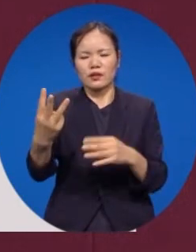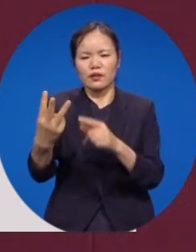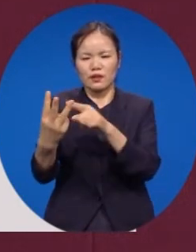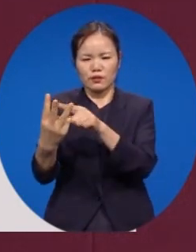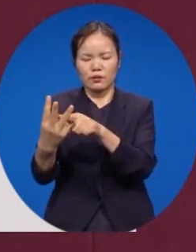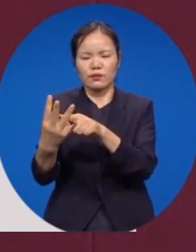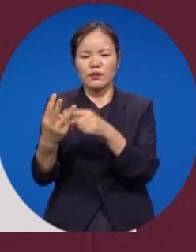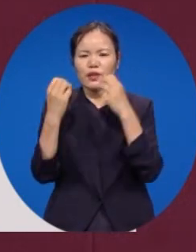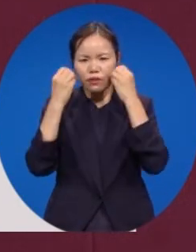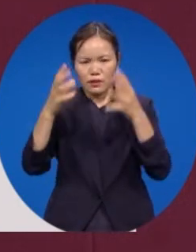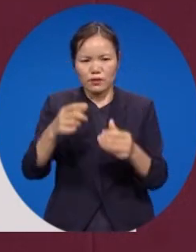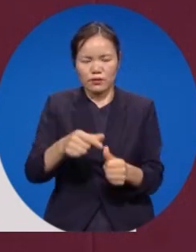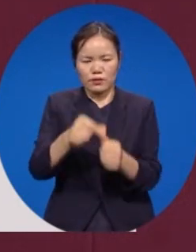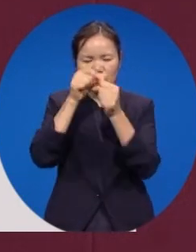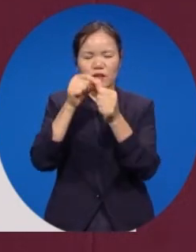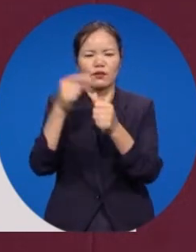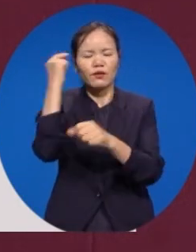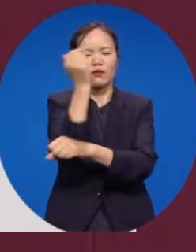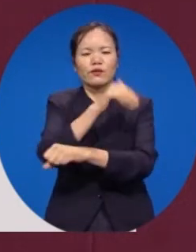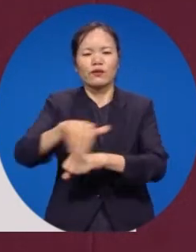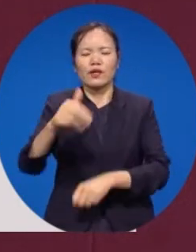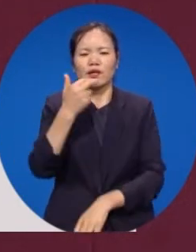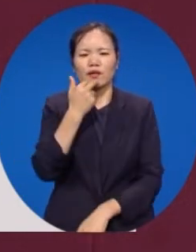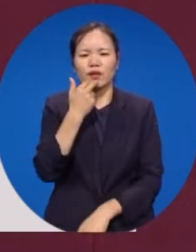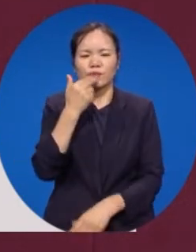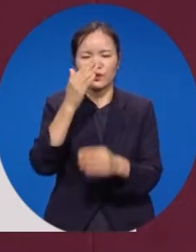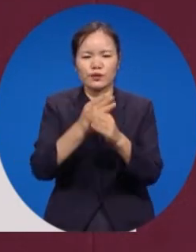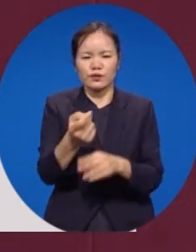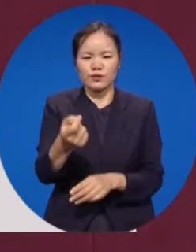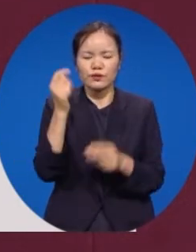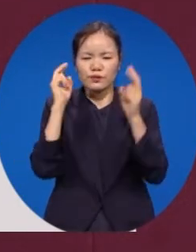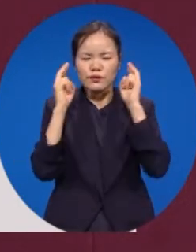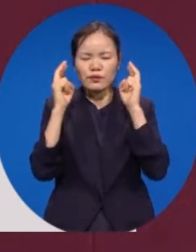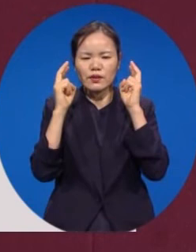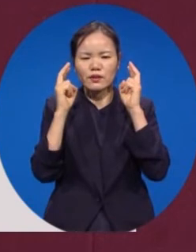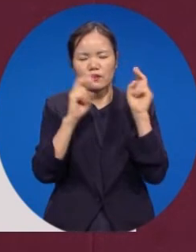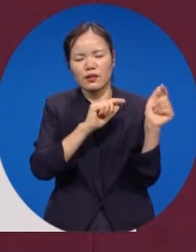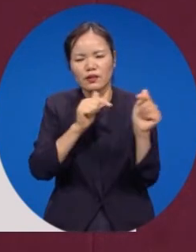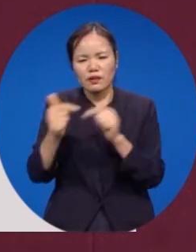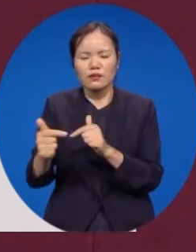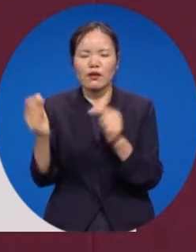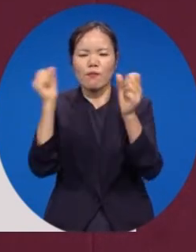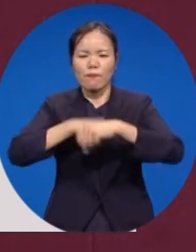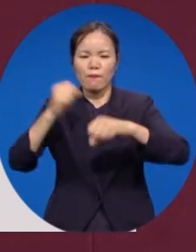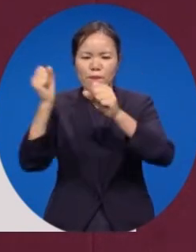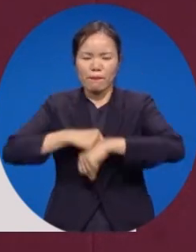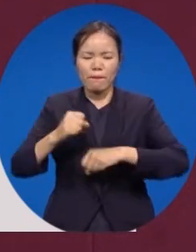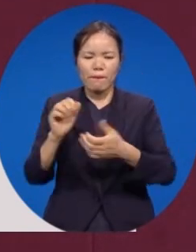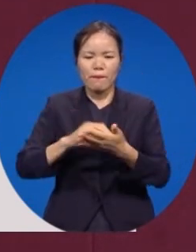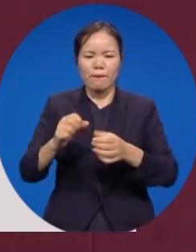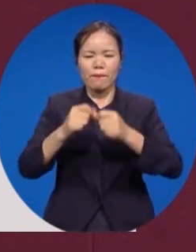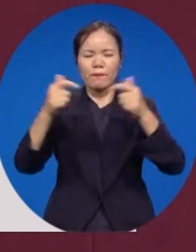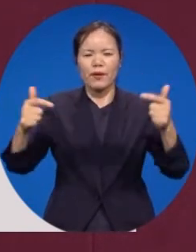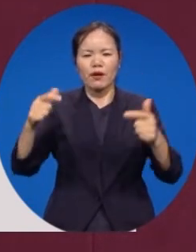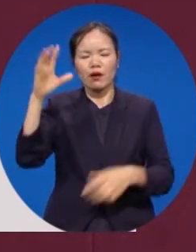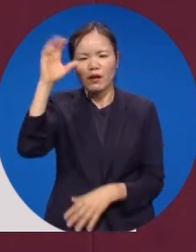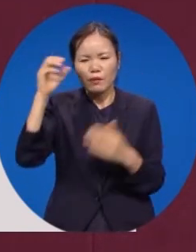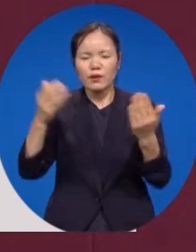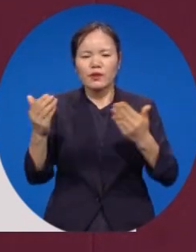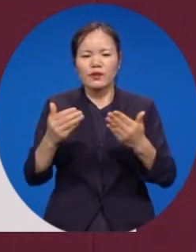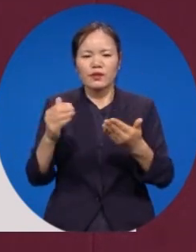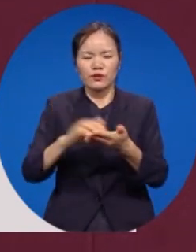신규 채용 계획을 세우지 못하고 중소기업들의 파산도 늘었습니다. 아르바이트 자리도